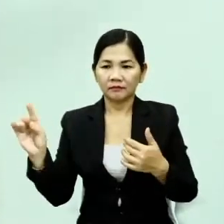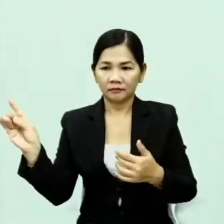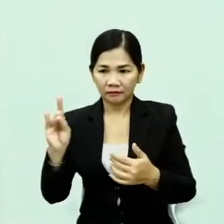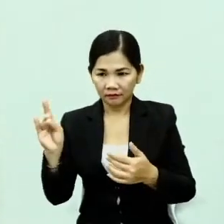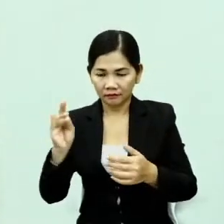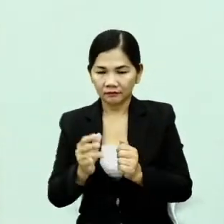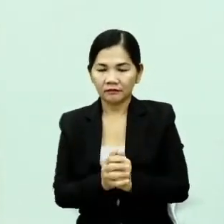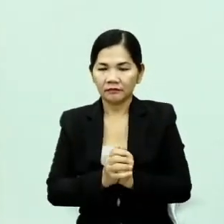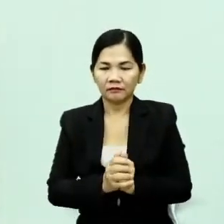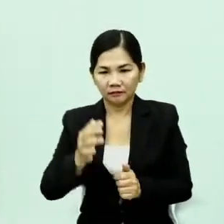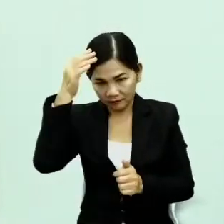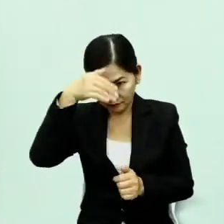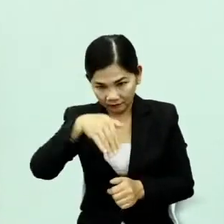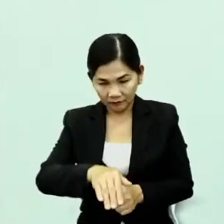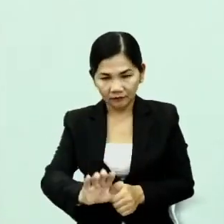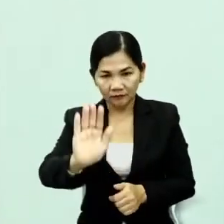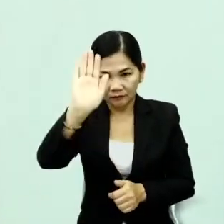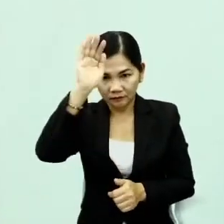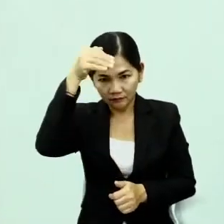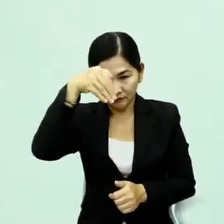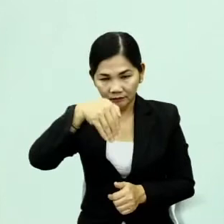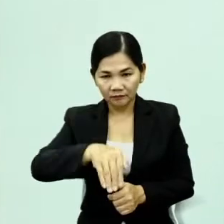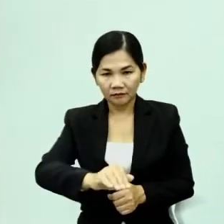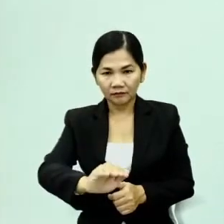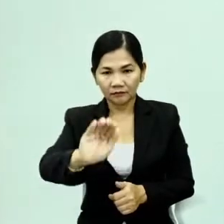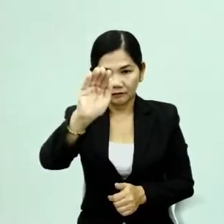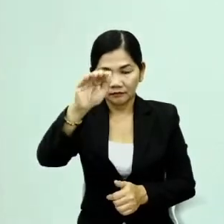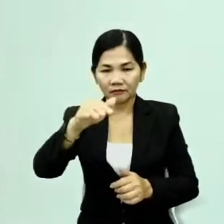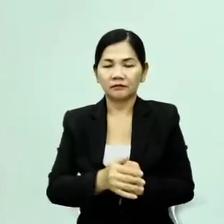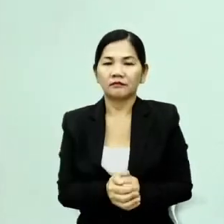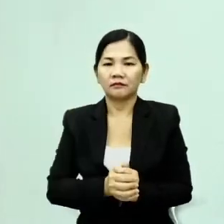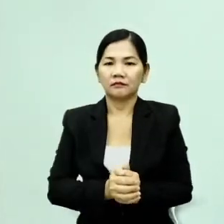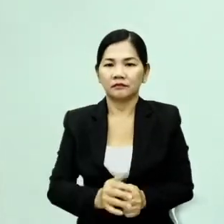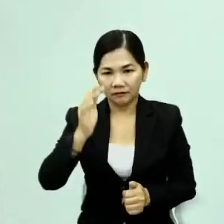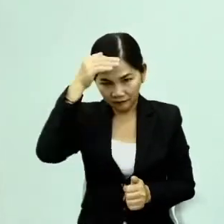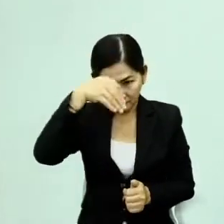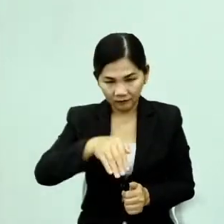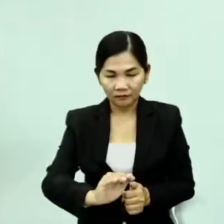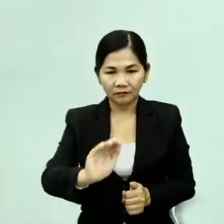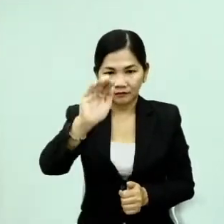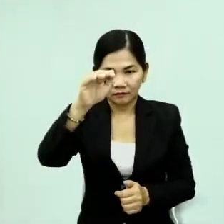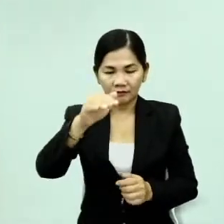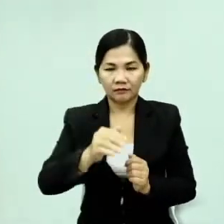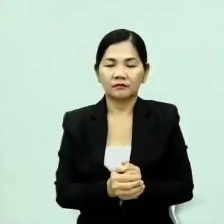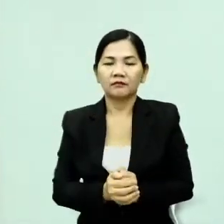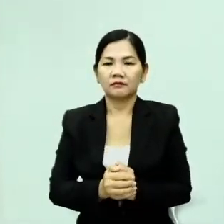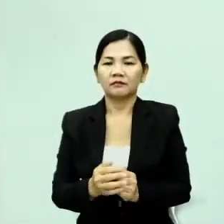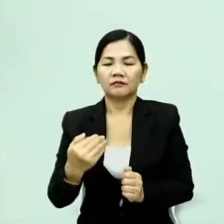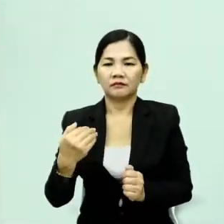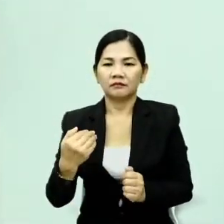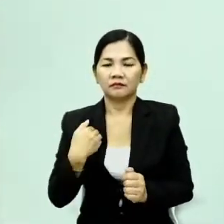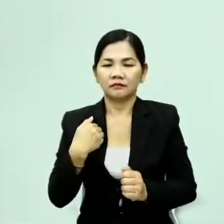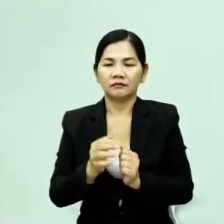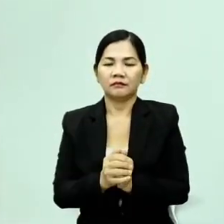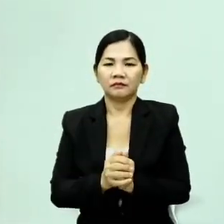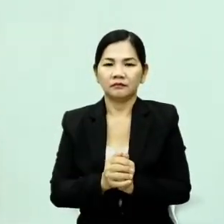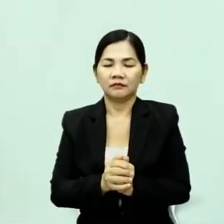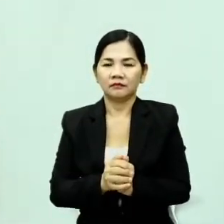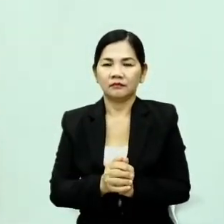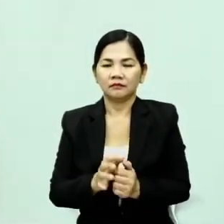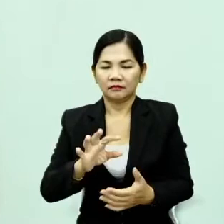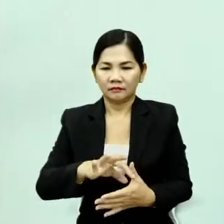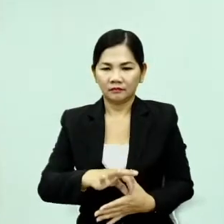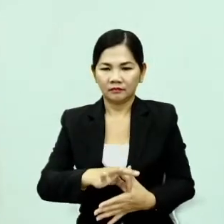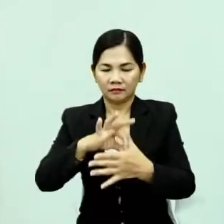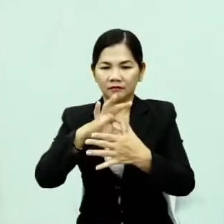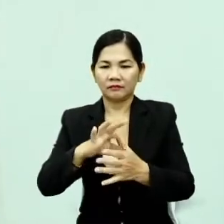sát chà đầm rầy là con á chà con score là con á cứ chia rút sát đầm rầy chẳng con đăng tê ta đầm rầy chà bắt đầu ở bây giờ ở